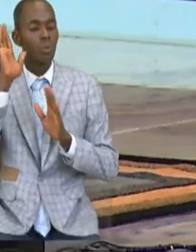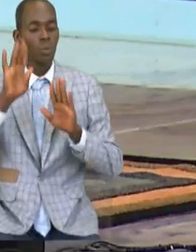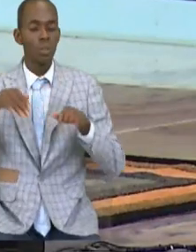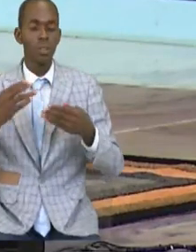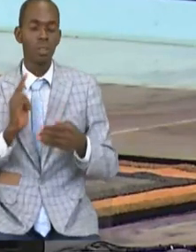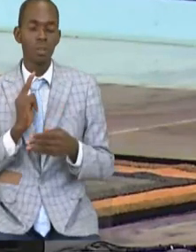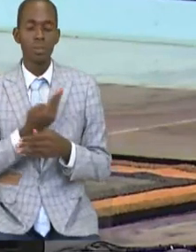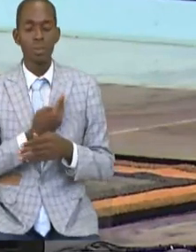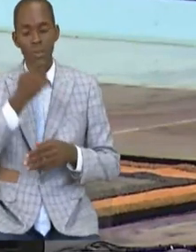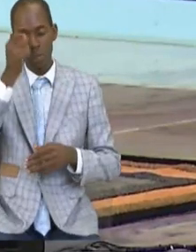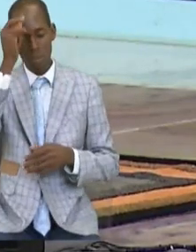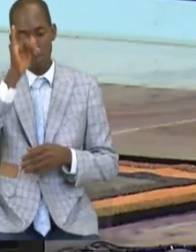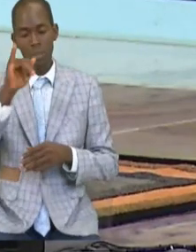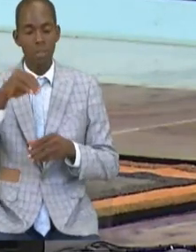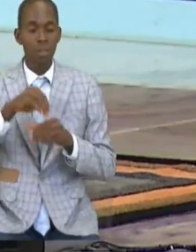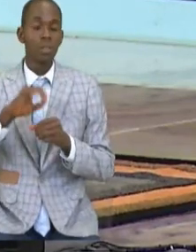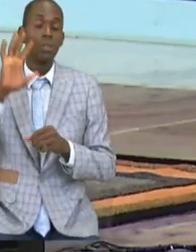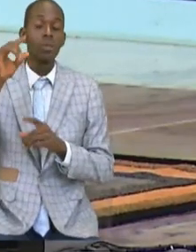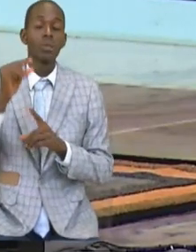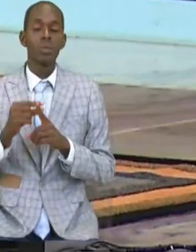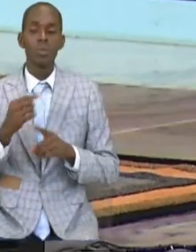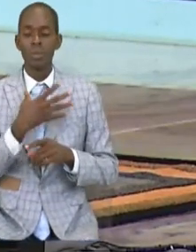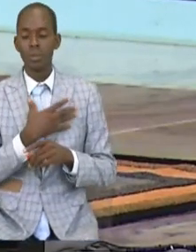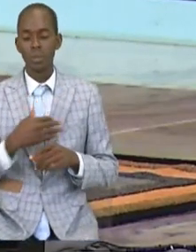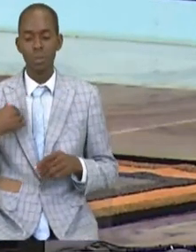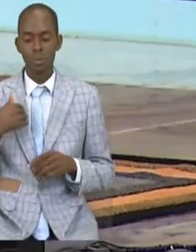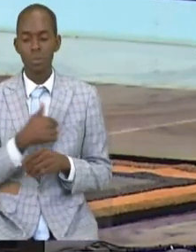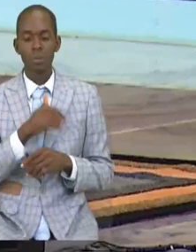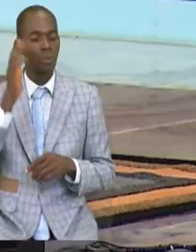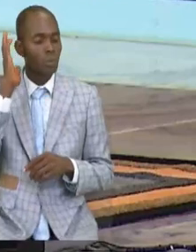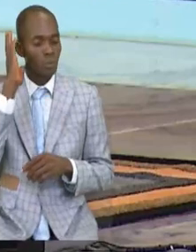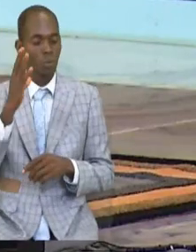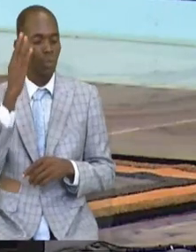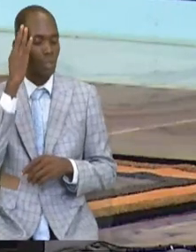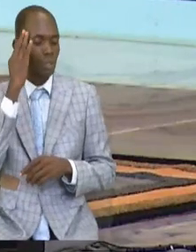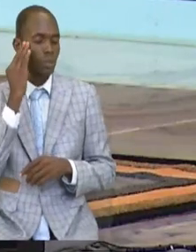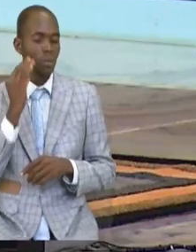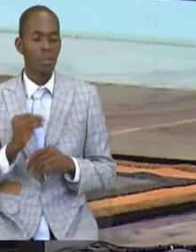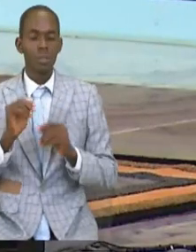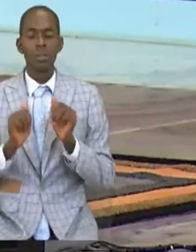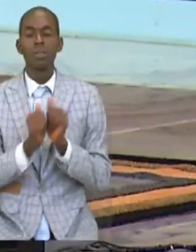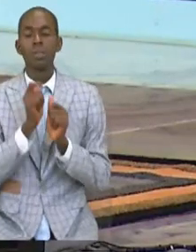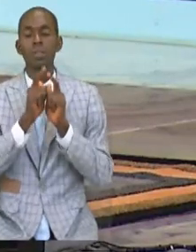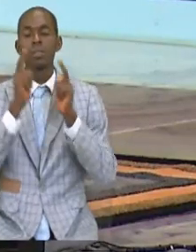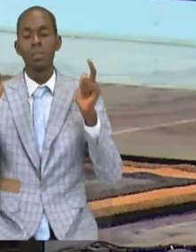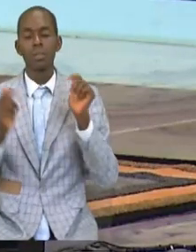que tu nous accordes la compréhension de ta parole et que nous expérimentions